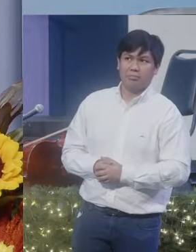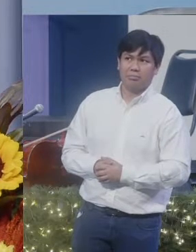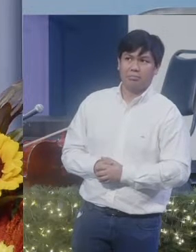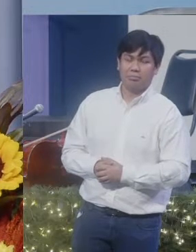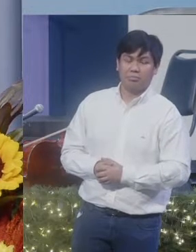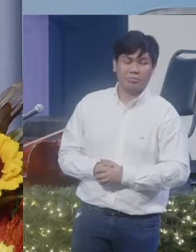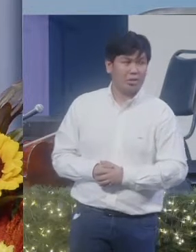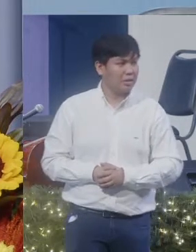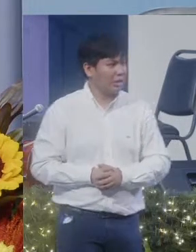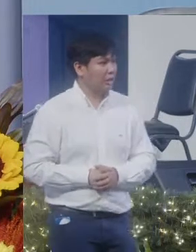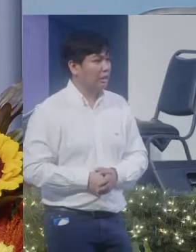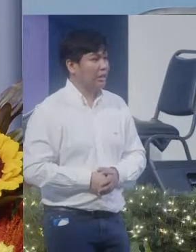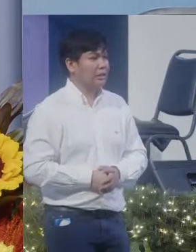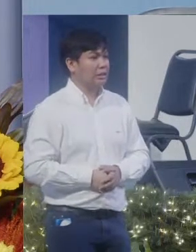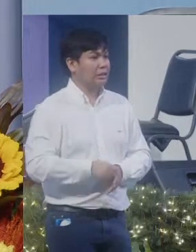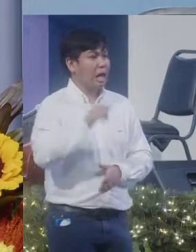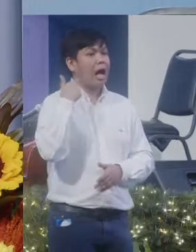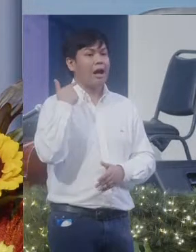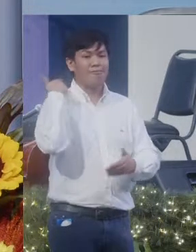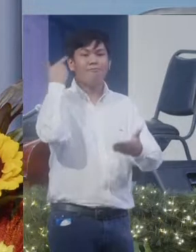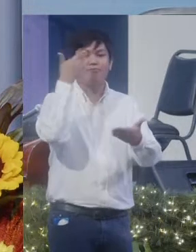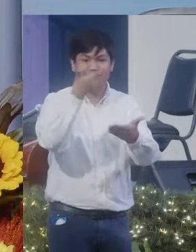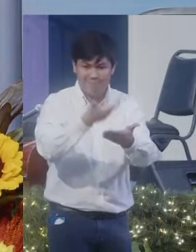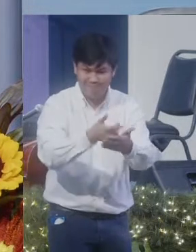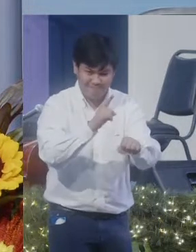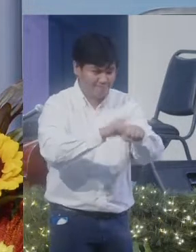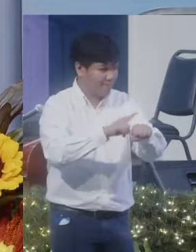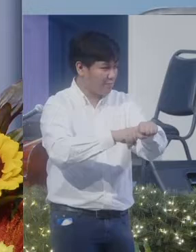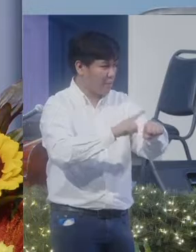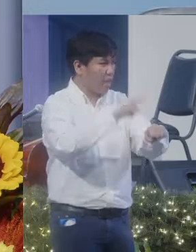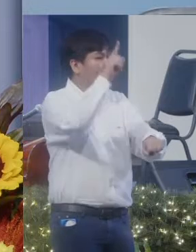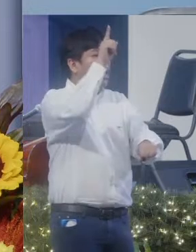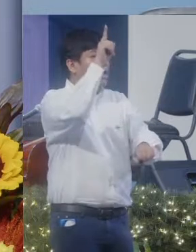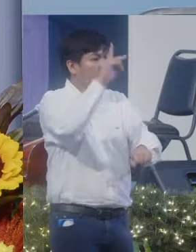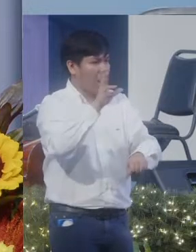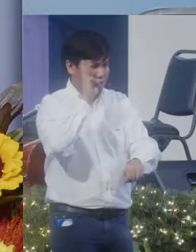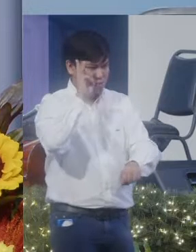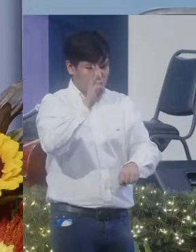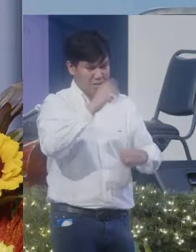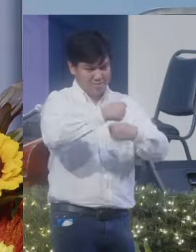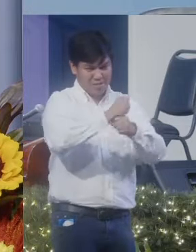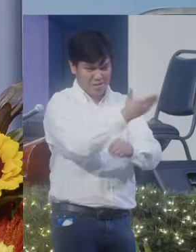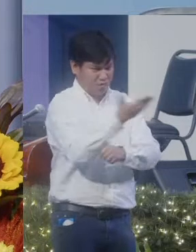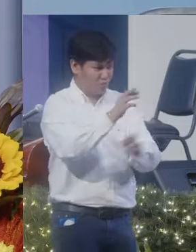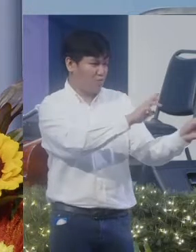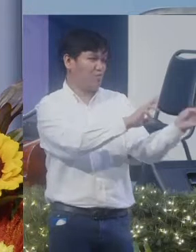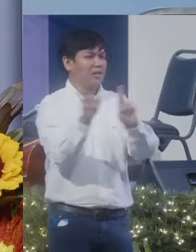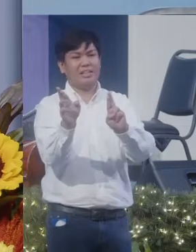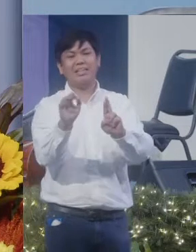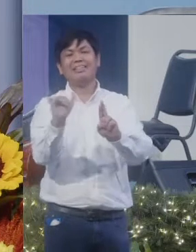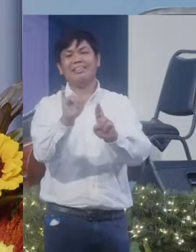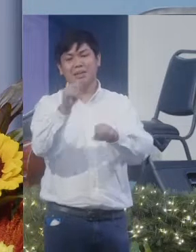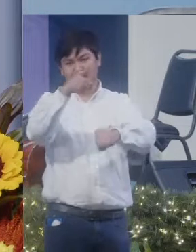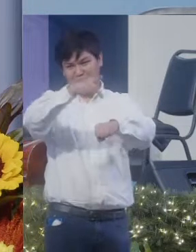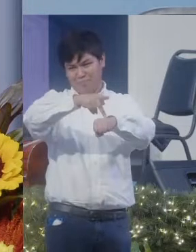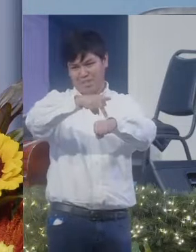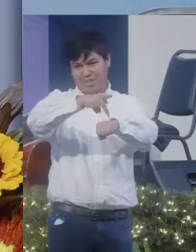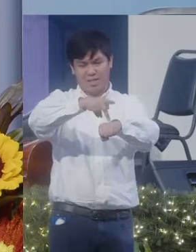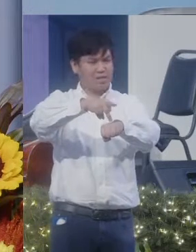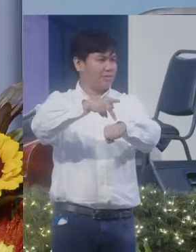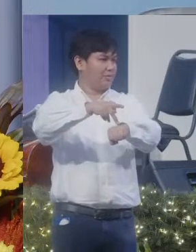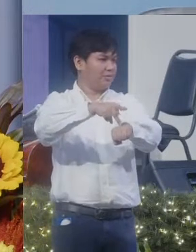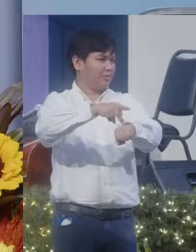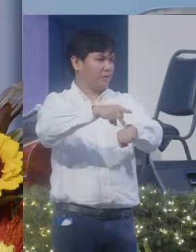Well, darating ang panahon na kayo ay hahanda ng Panginoon, katulad ng paghahanda niya kay Simon ngayon, kung